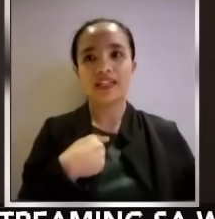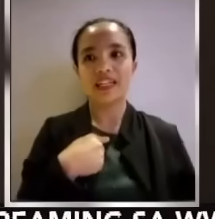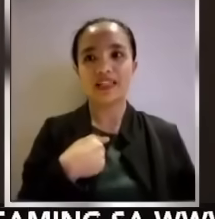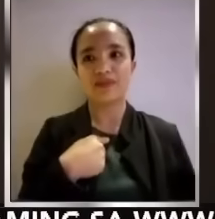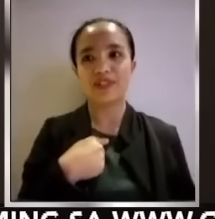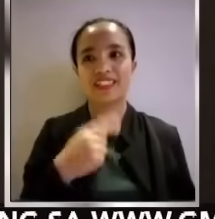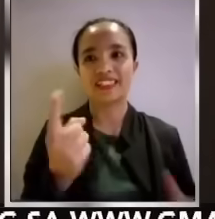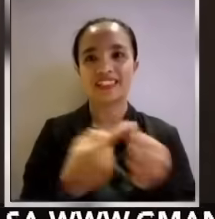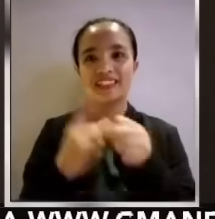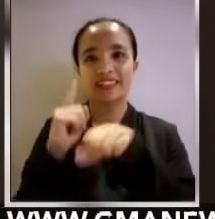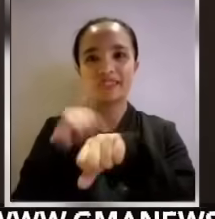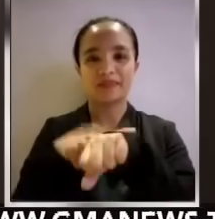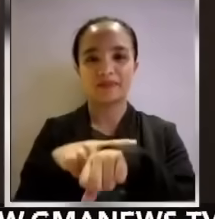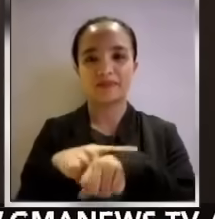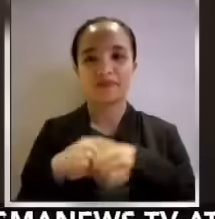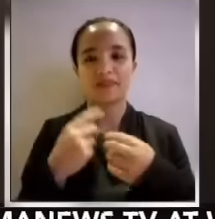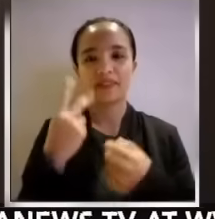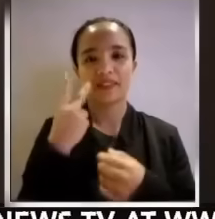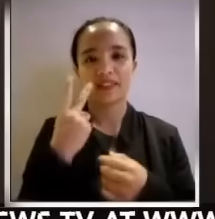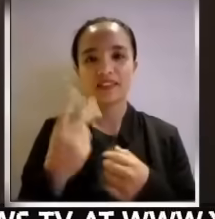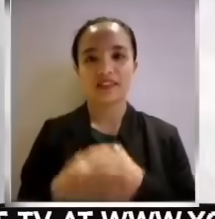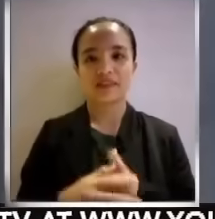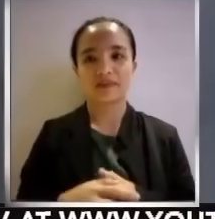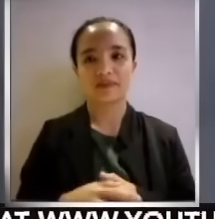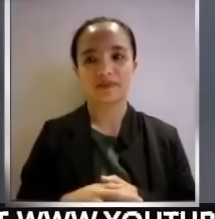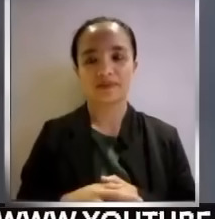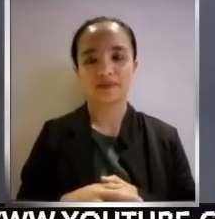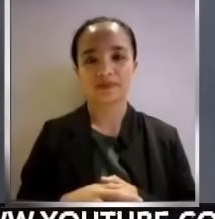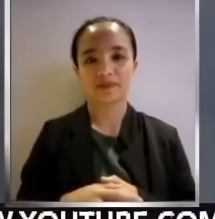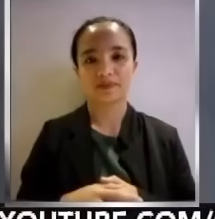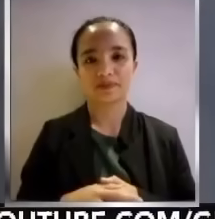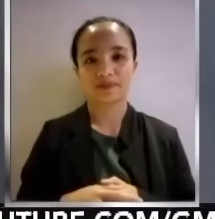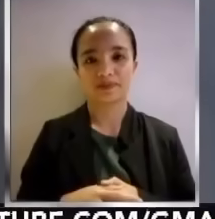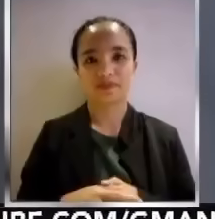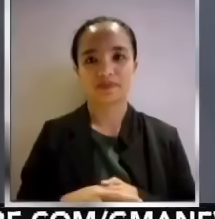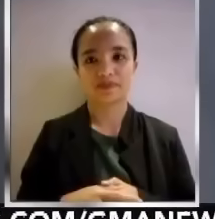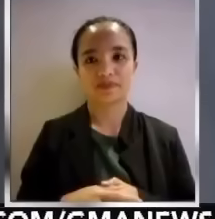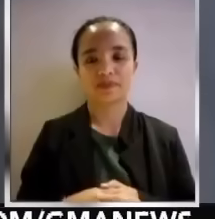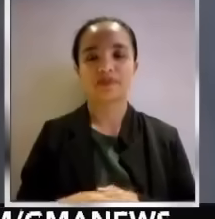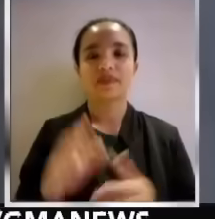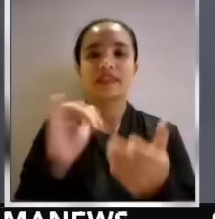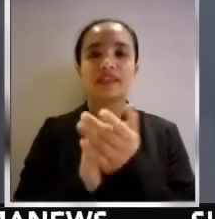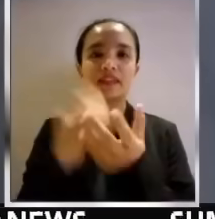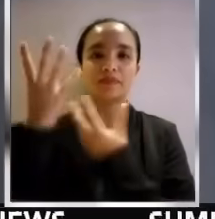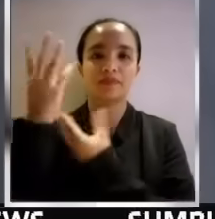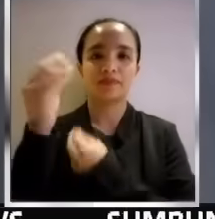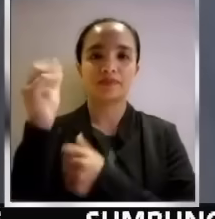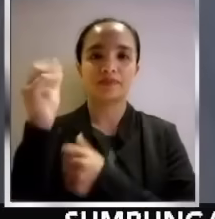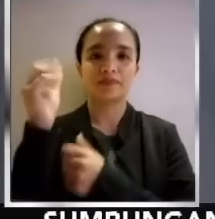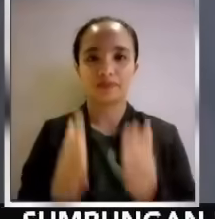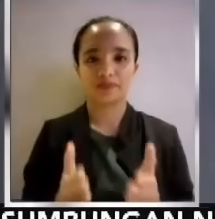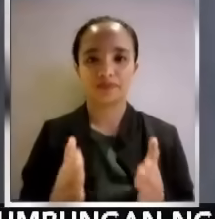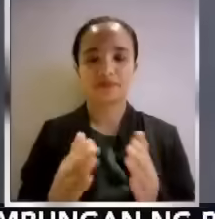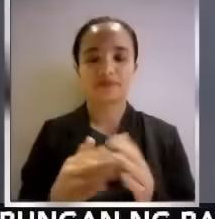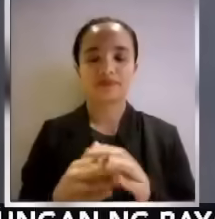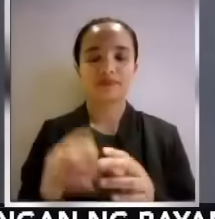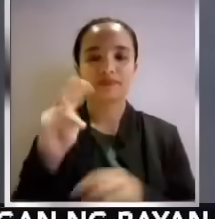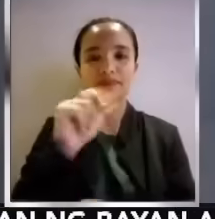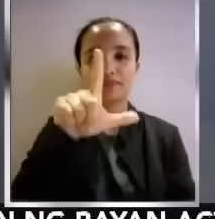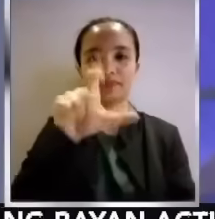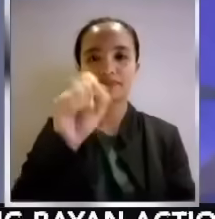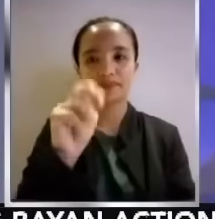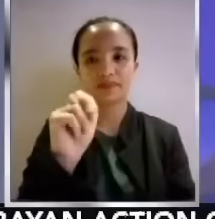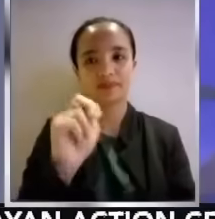meet again. Yes, that we're going to have an encounter with. And that's my chika this Saturday night. Ako po si Nelson Canlas. Pia,